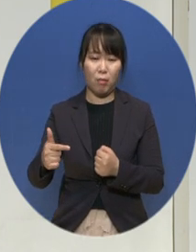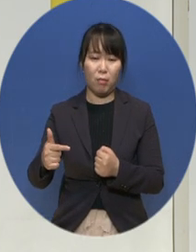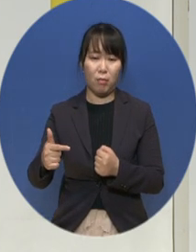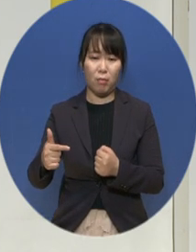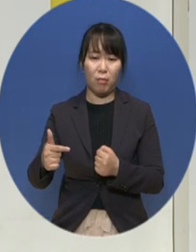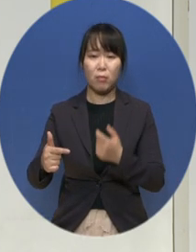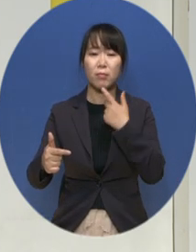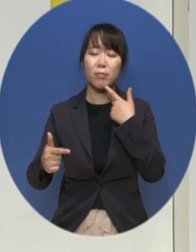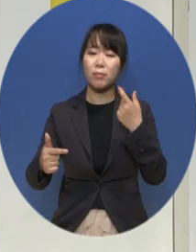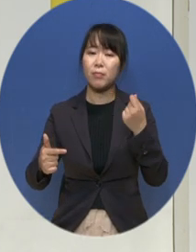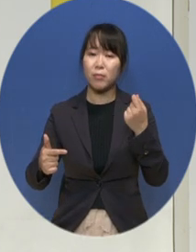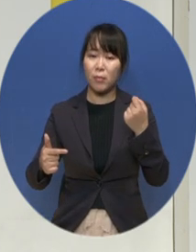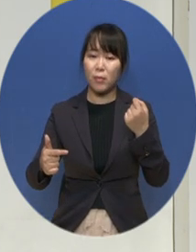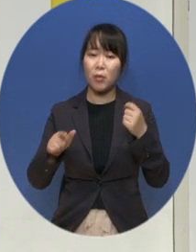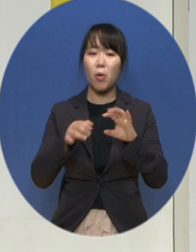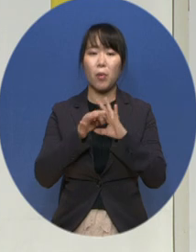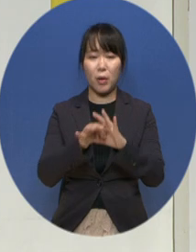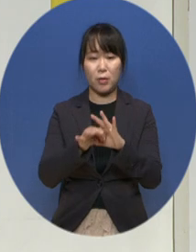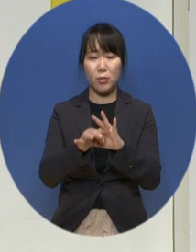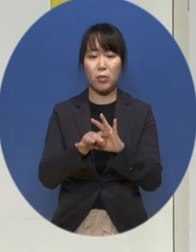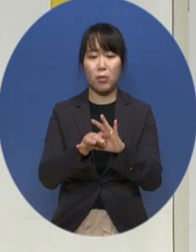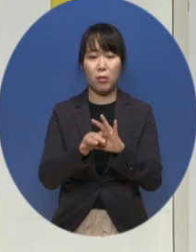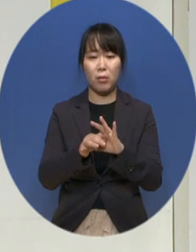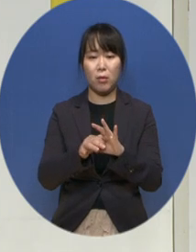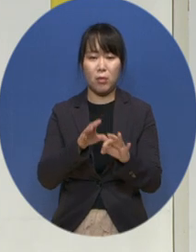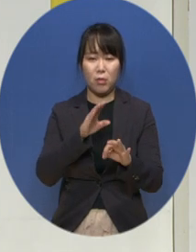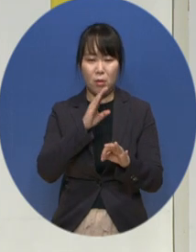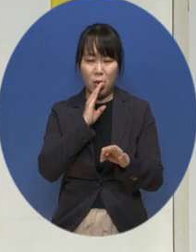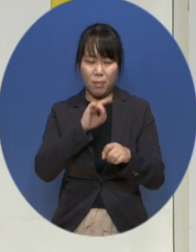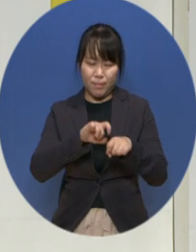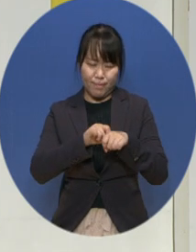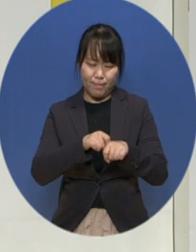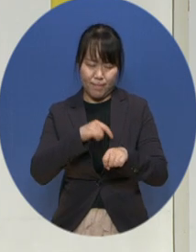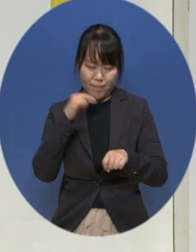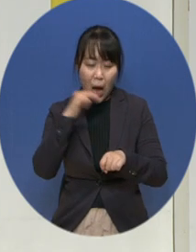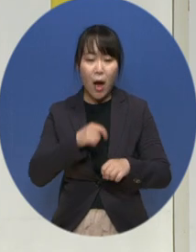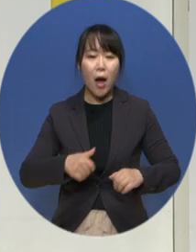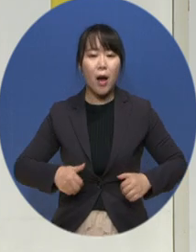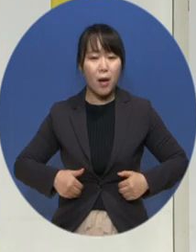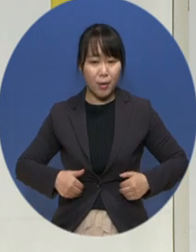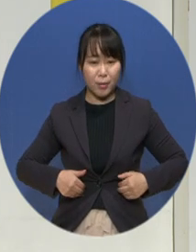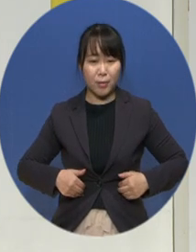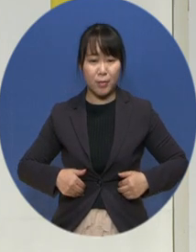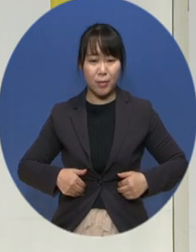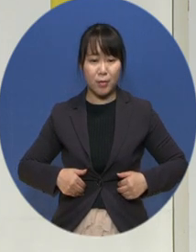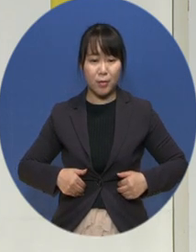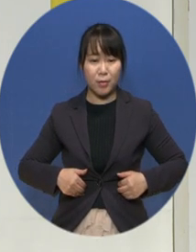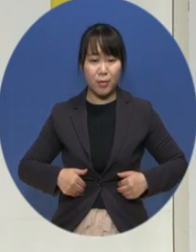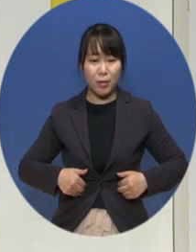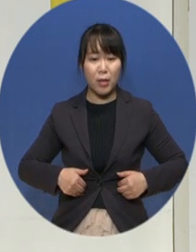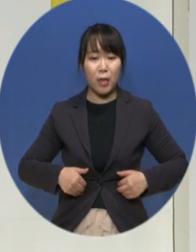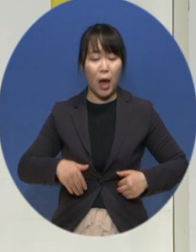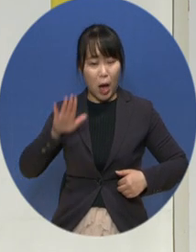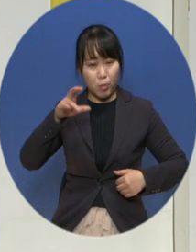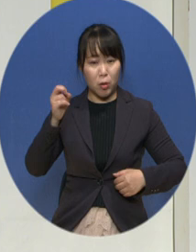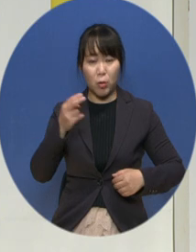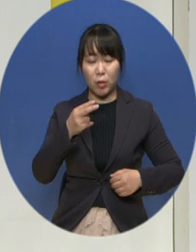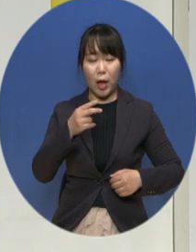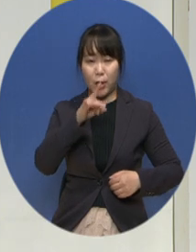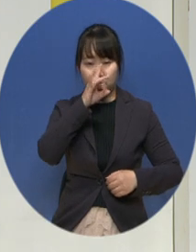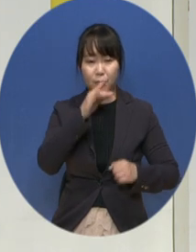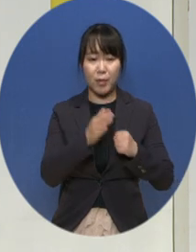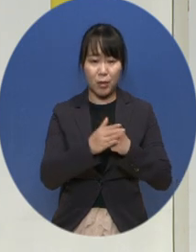해를 주기 때문에 이에 대해서는 엄정 안 그런 절대 가 내어 줘야 된다 내 먹도록 그래서 속